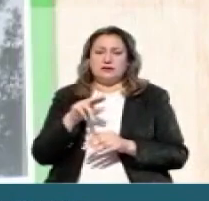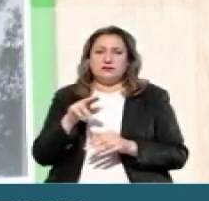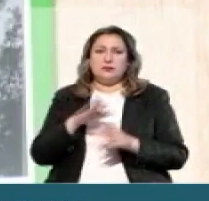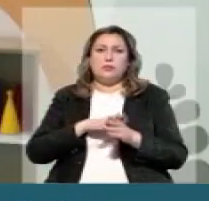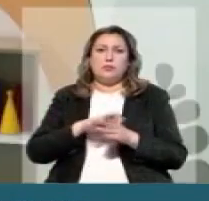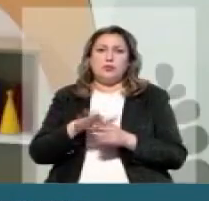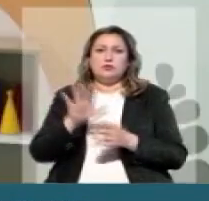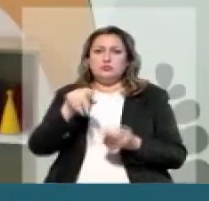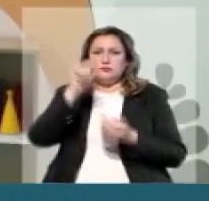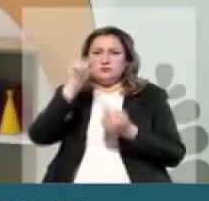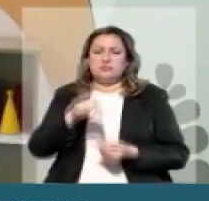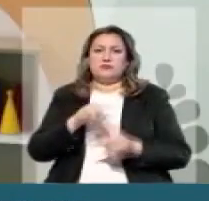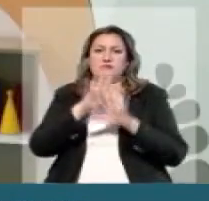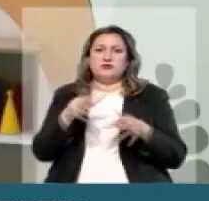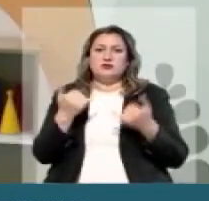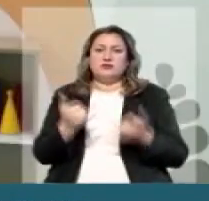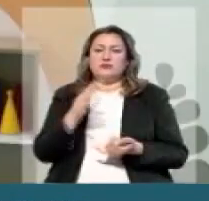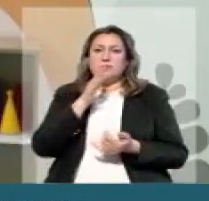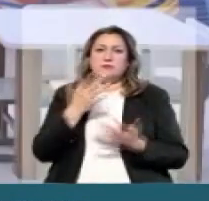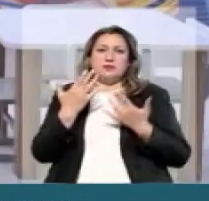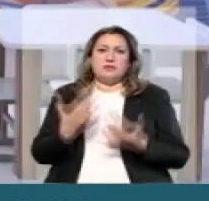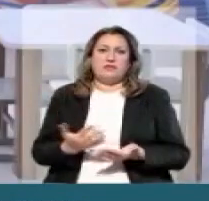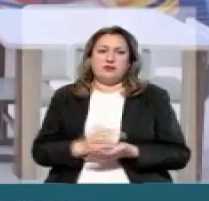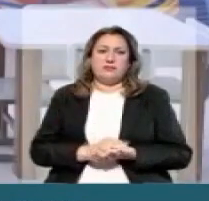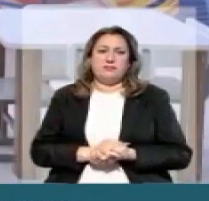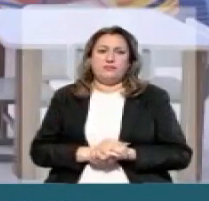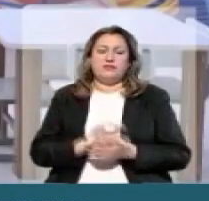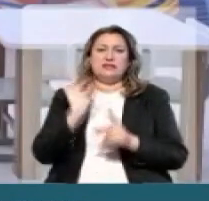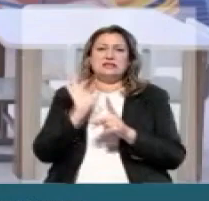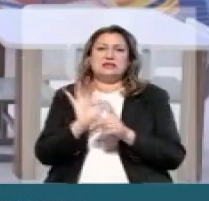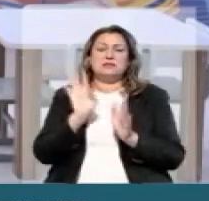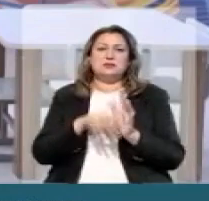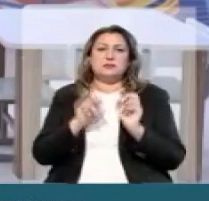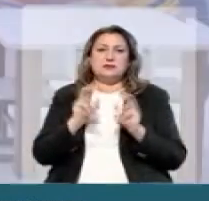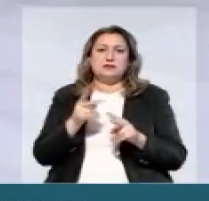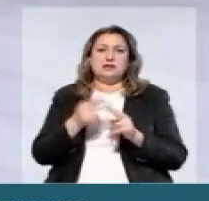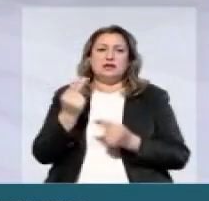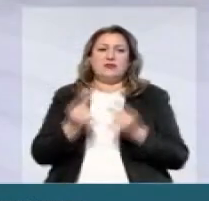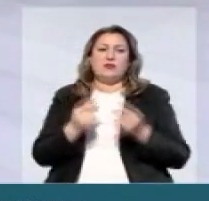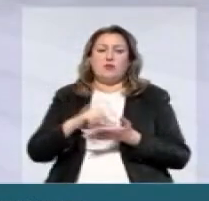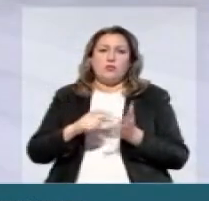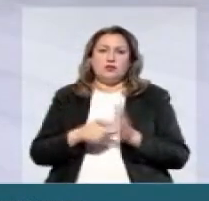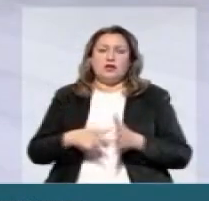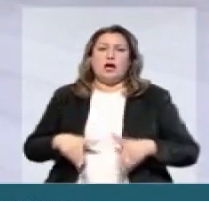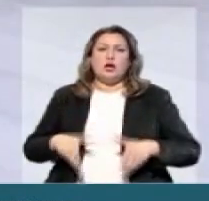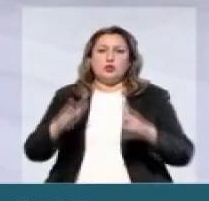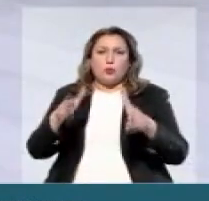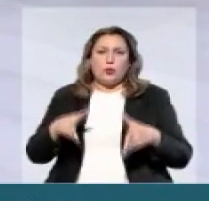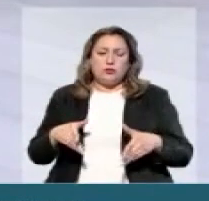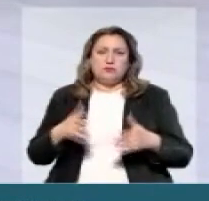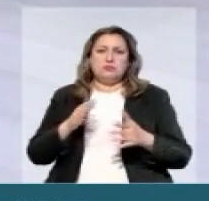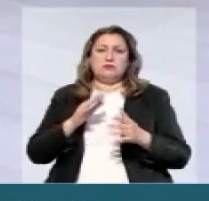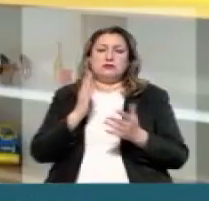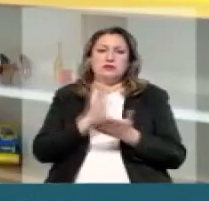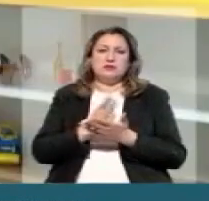келеді. Қауіпсіздік мақсатында ойын бөлмелері, дәріздер, 29 бақылау камераларымен жабдықталған. Тәрбие процесі ішінде мұнда